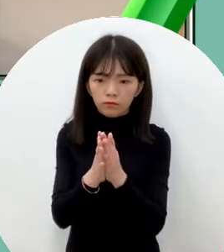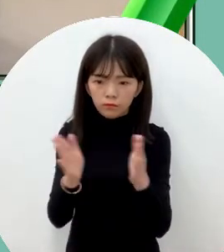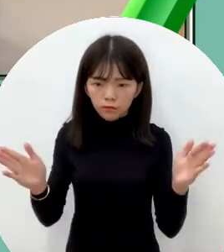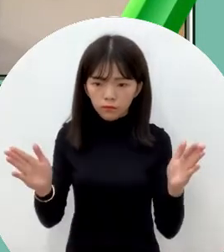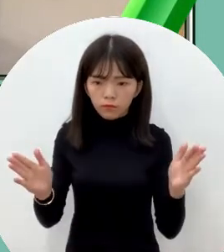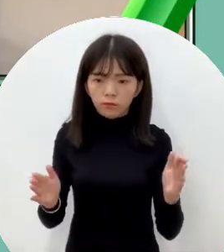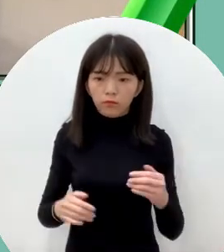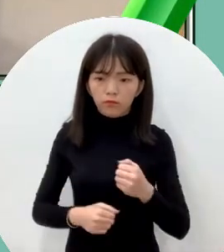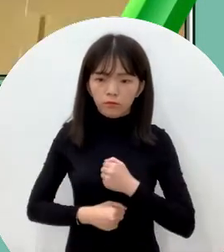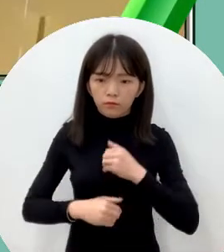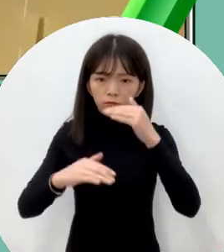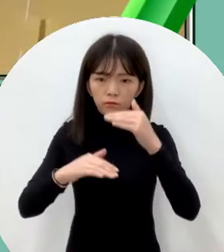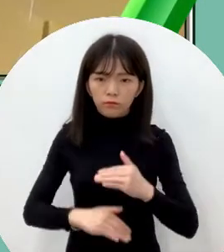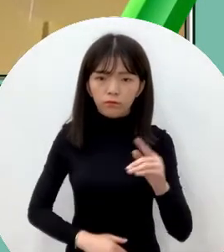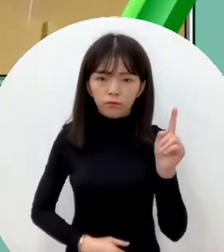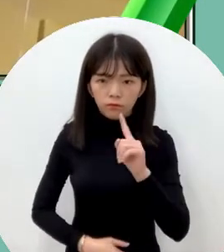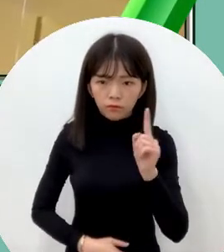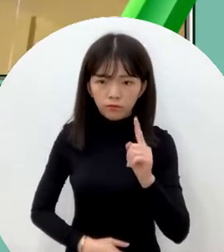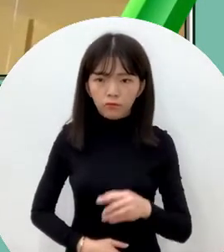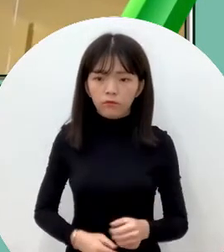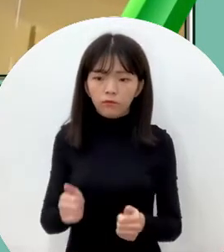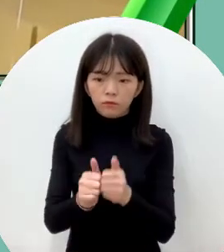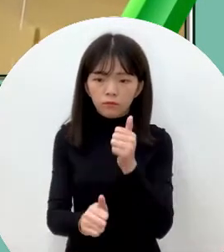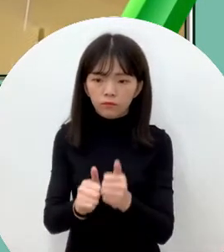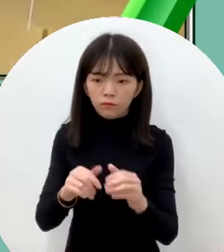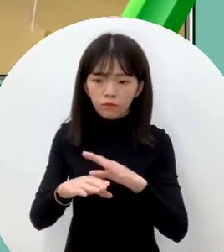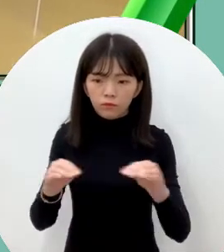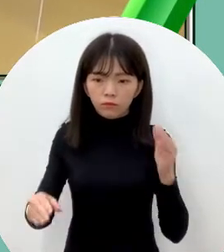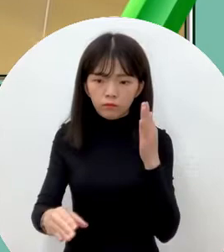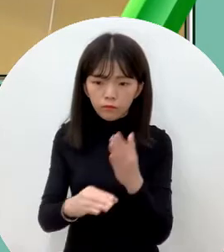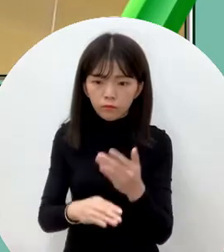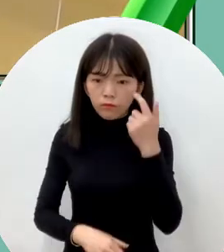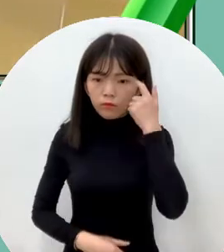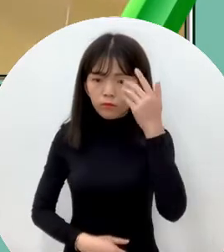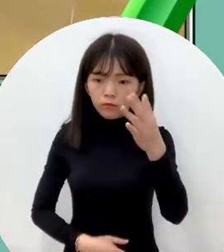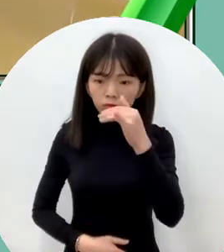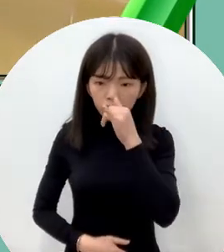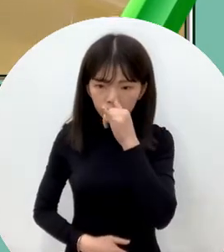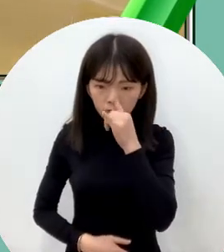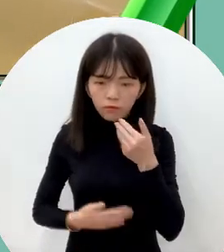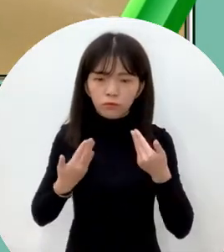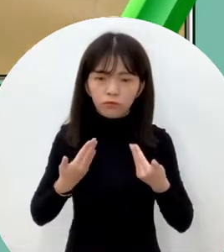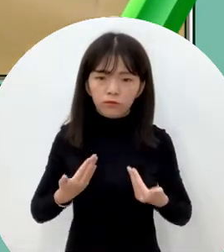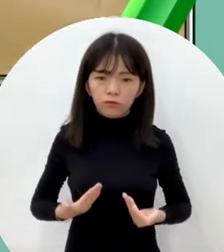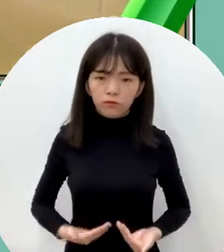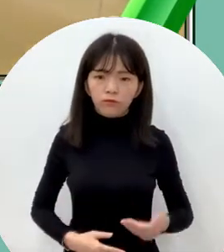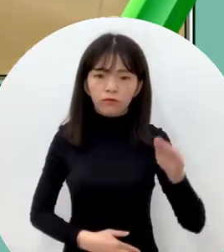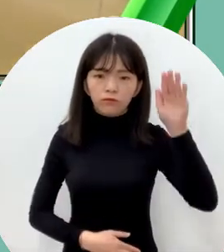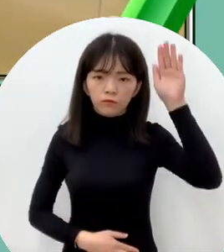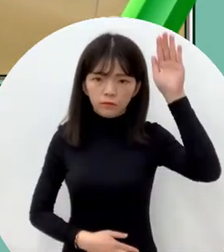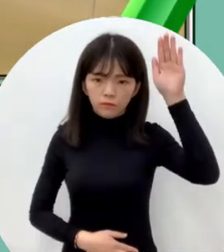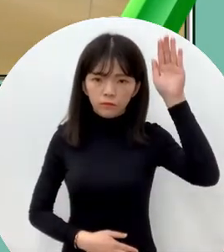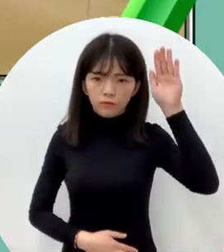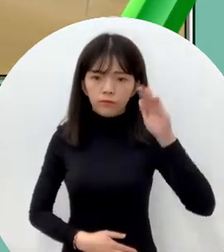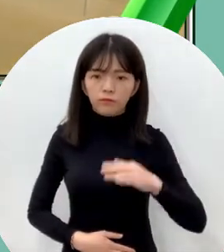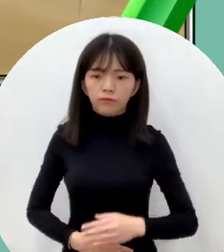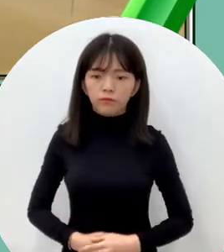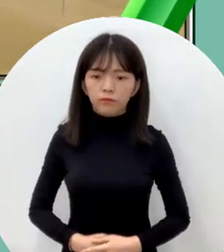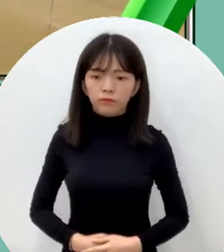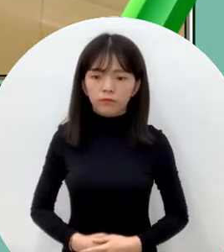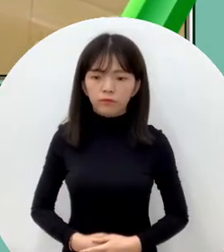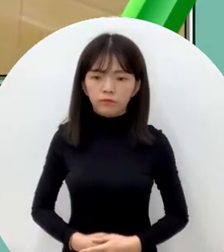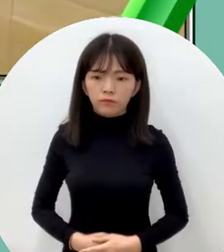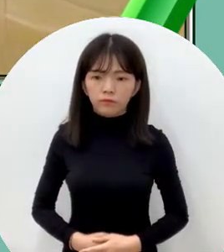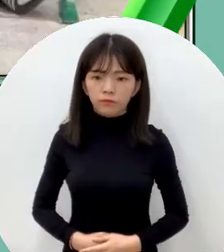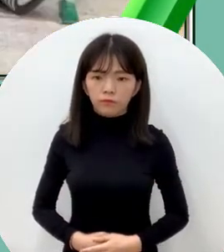볼령이 울린 후 유의사항으로는 문제를 풀고 있는 도중에 문의할 사항이 있으면 조용히 손을 들어 의사표시를 합니다.